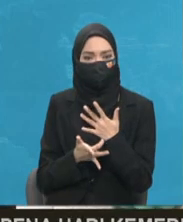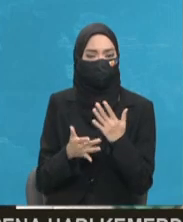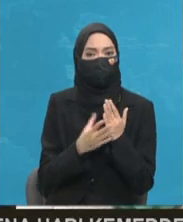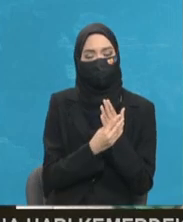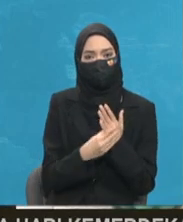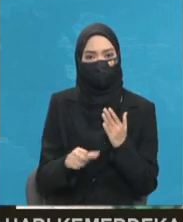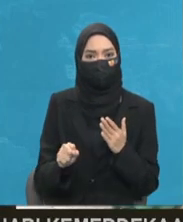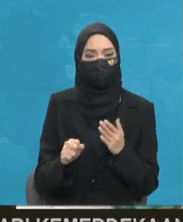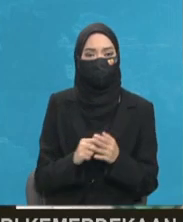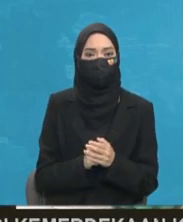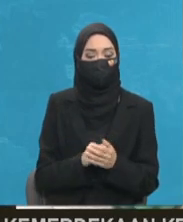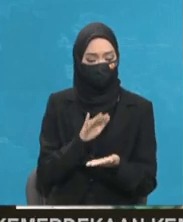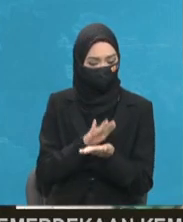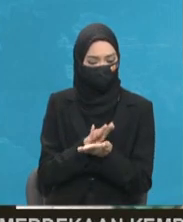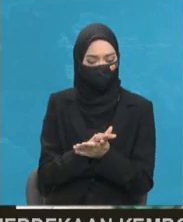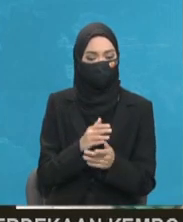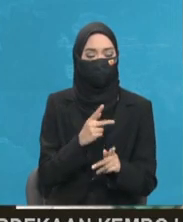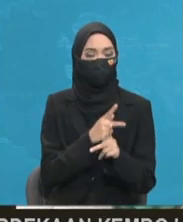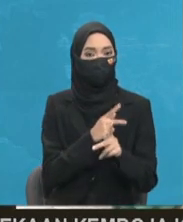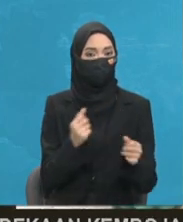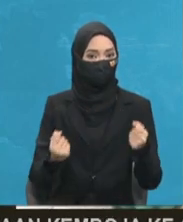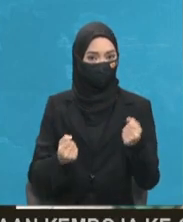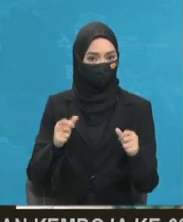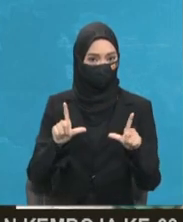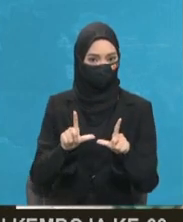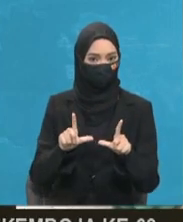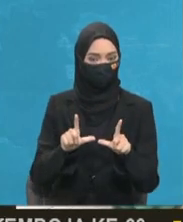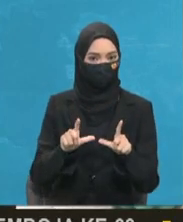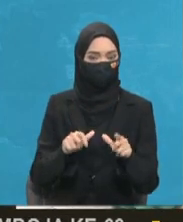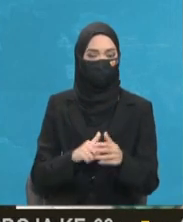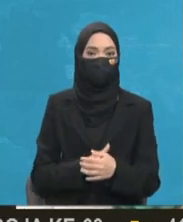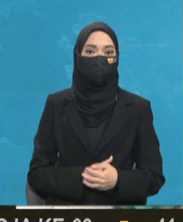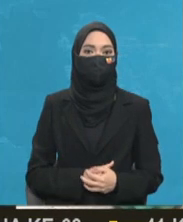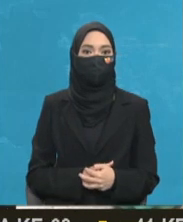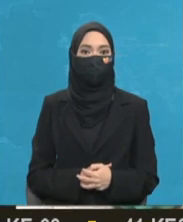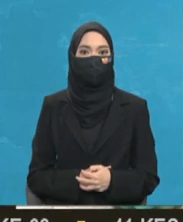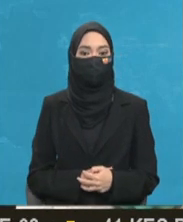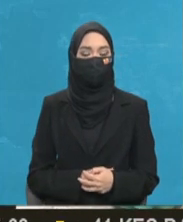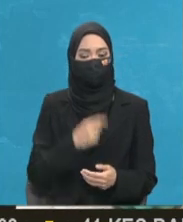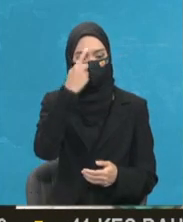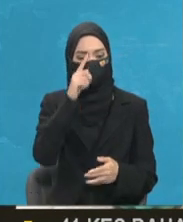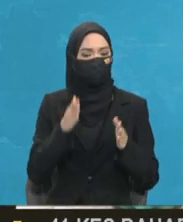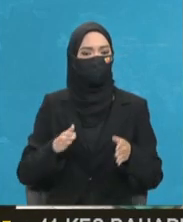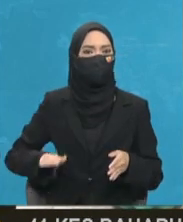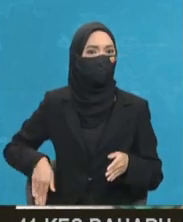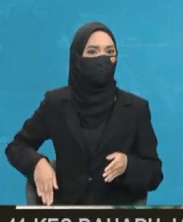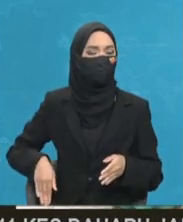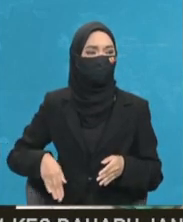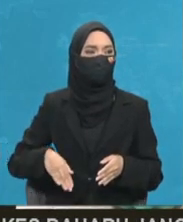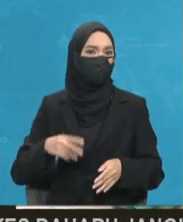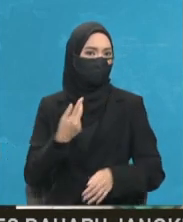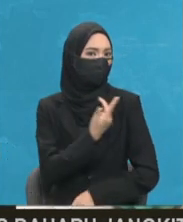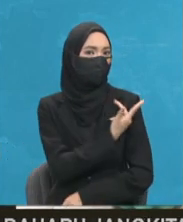dan sekolah memandu hai bagi yang tidak dapat mendapatkan vaksinasi atas sebab